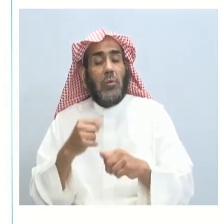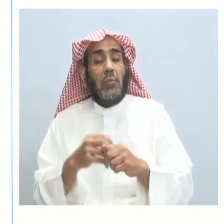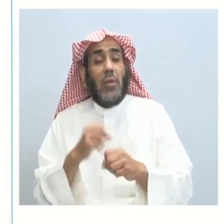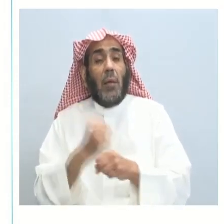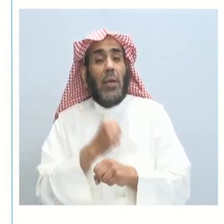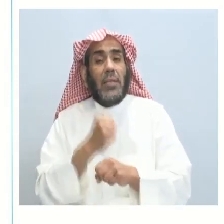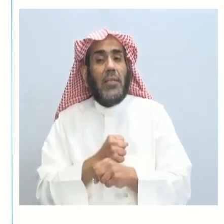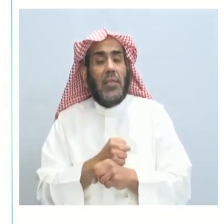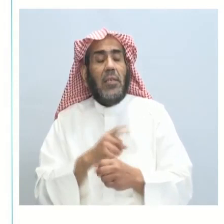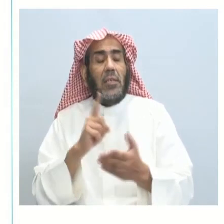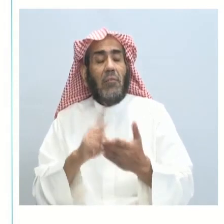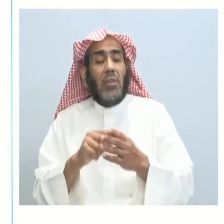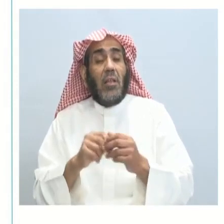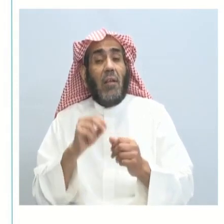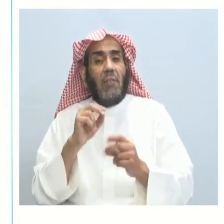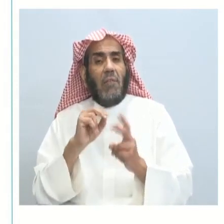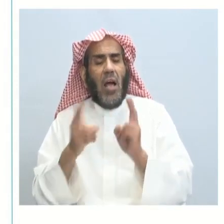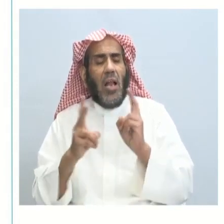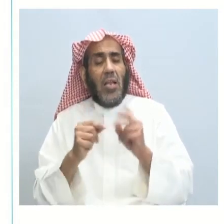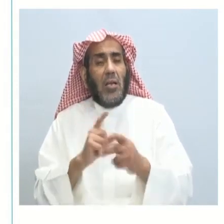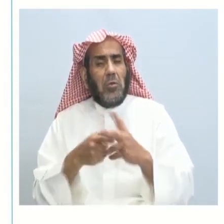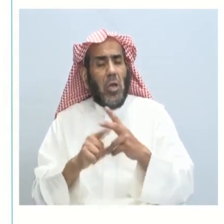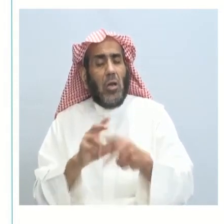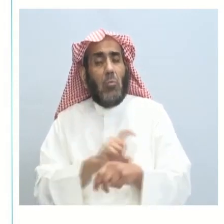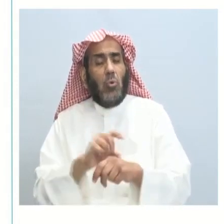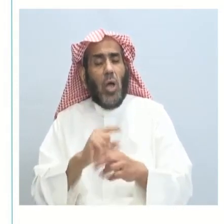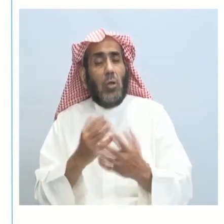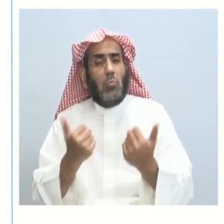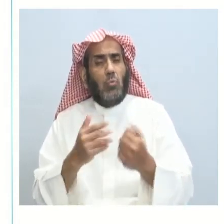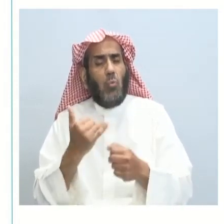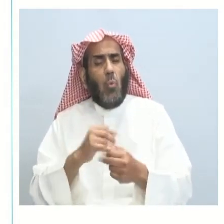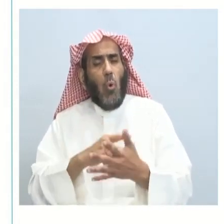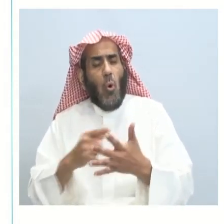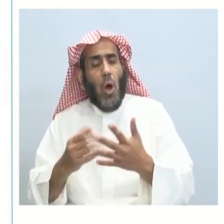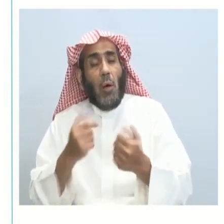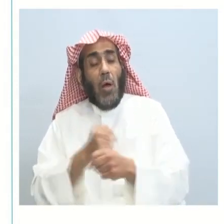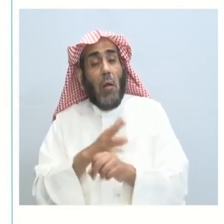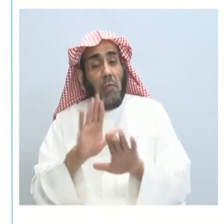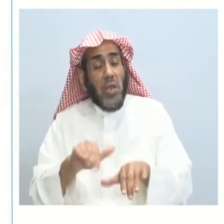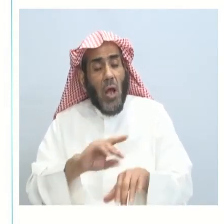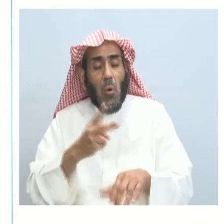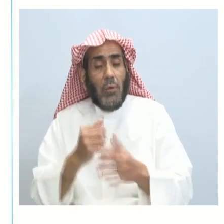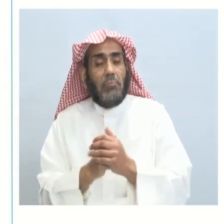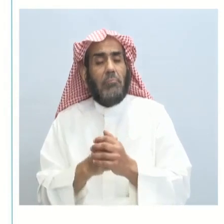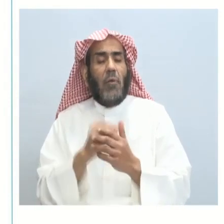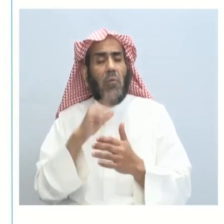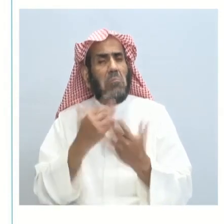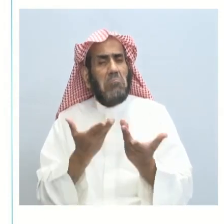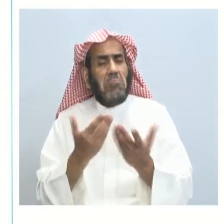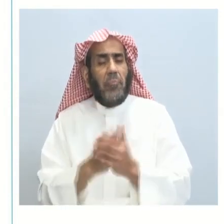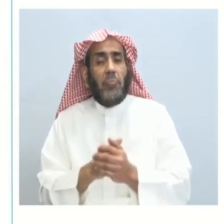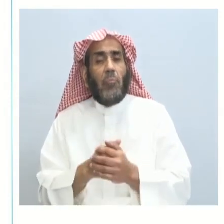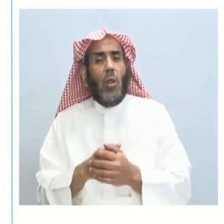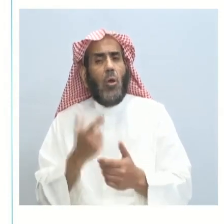عمليه تنفيذ الفعاليه التقنيه المعدات المستلزمات قامه الفعاليه هل هي متوفره ام لا كذلك